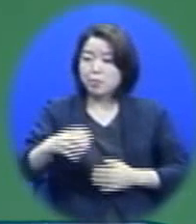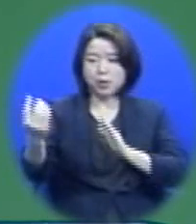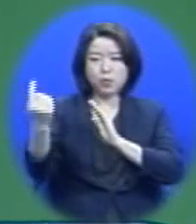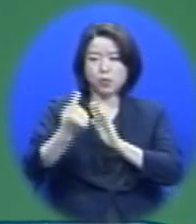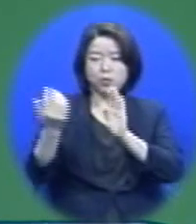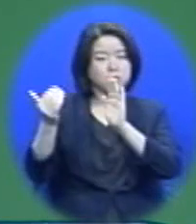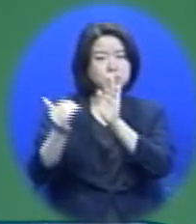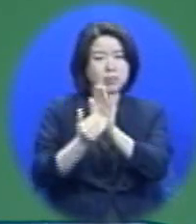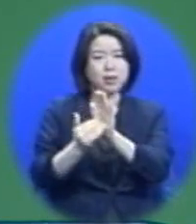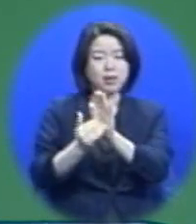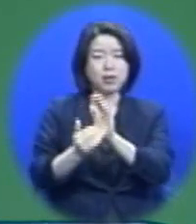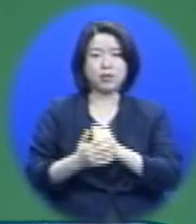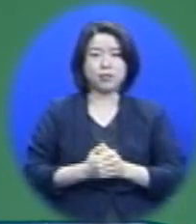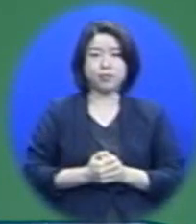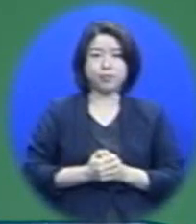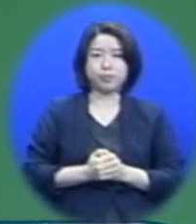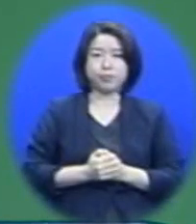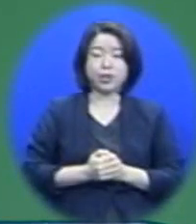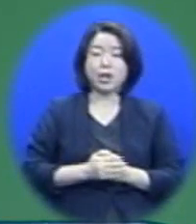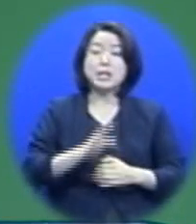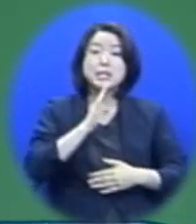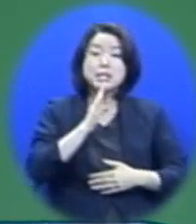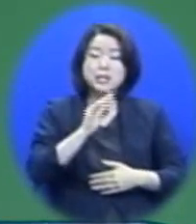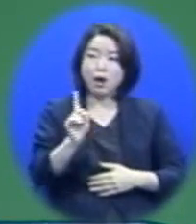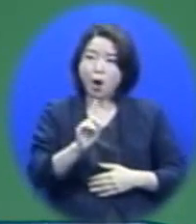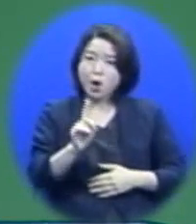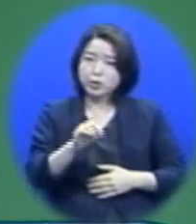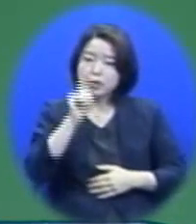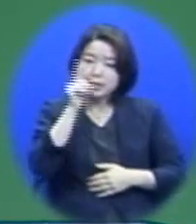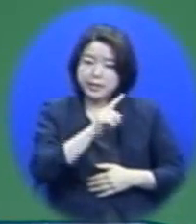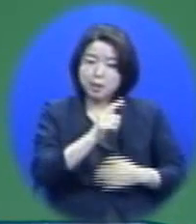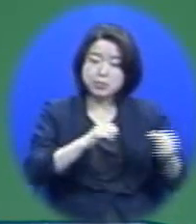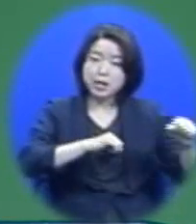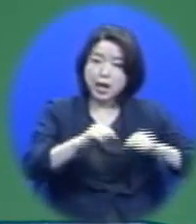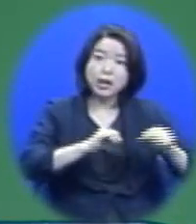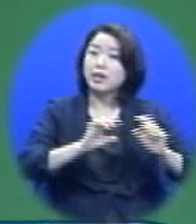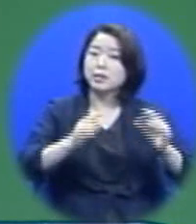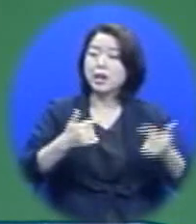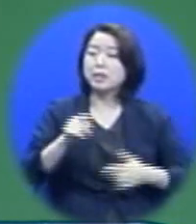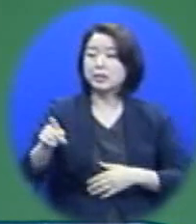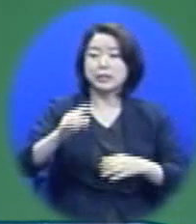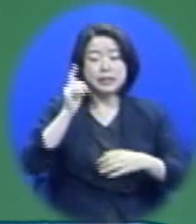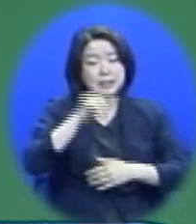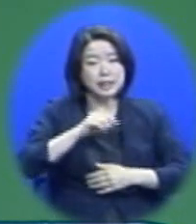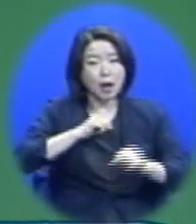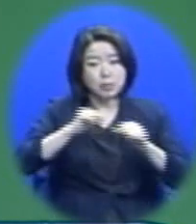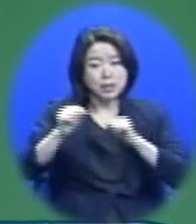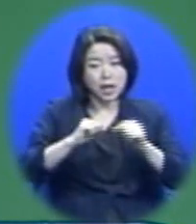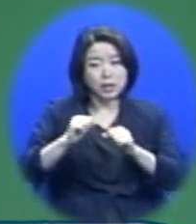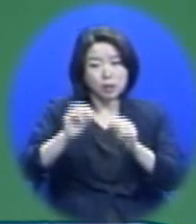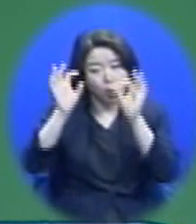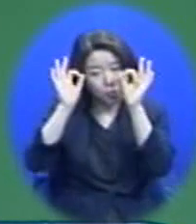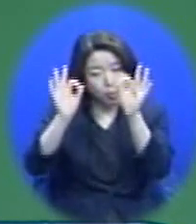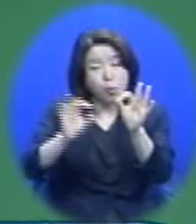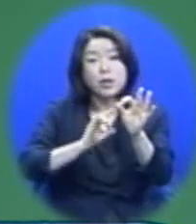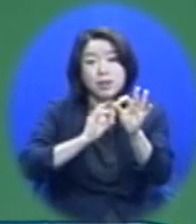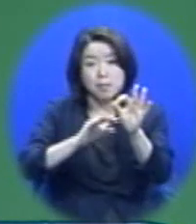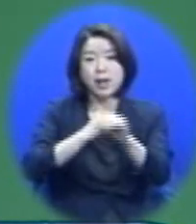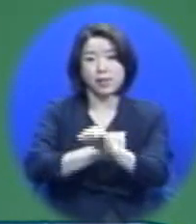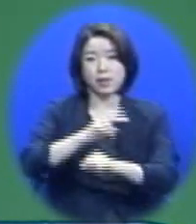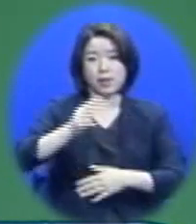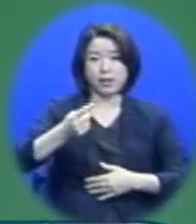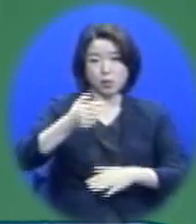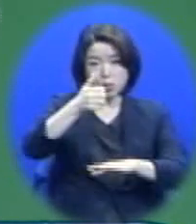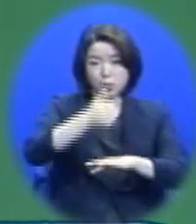못하게 하겠습니다. 실제로 어떤 나쁜 짓을 한 게 아니고 그 나쁜 짓 하는 것을 보기만 해도 결국 그